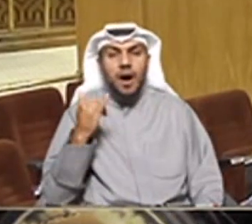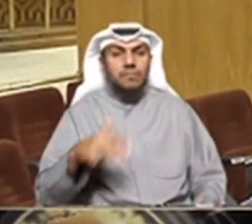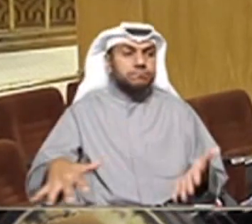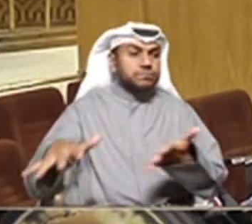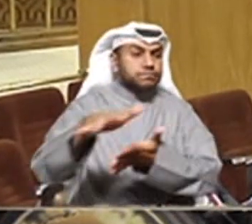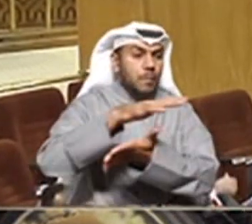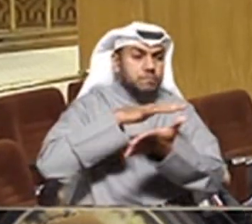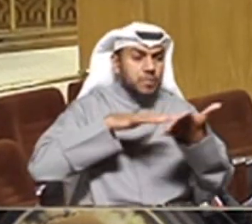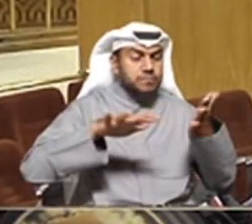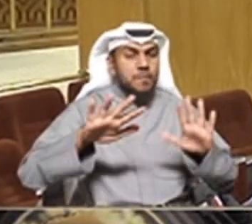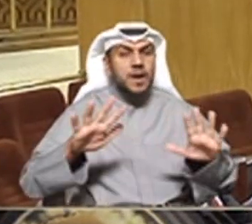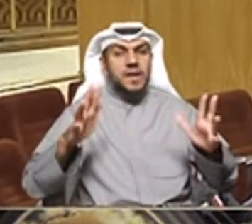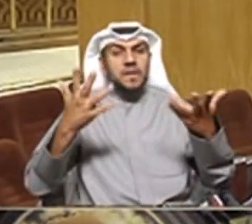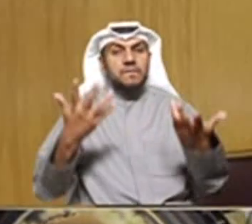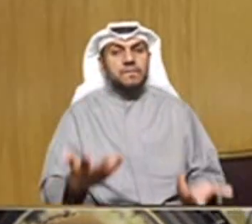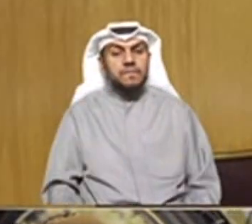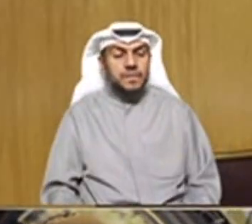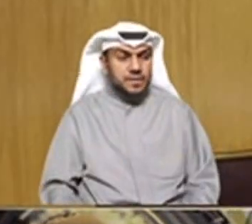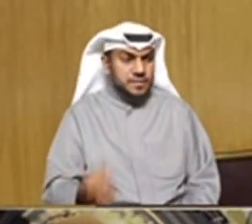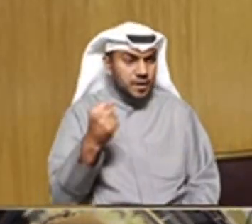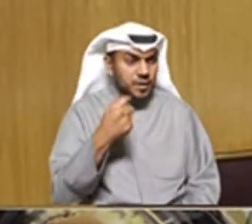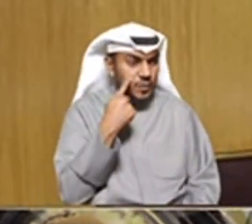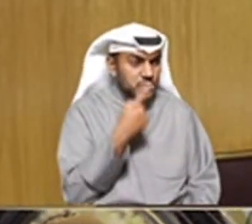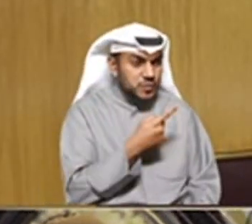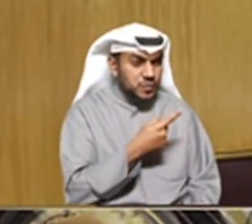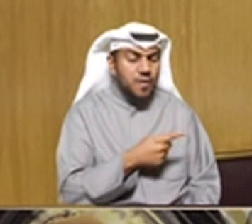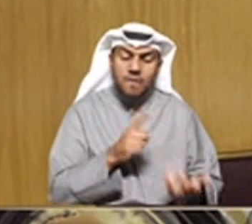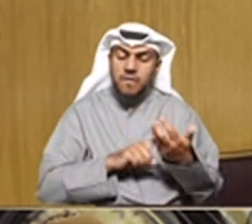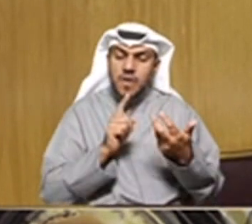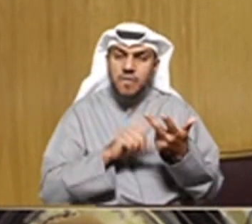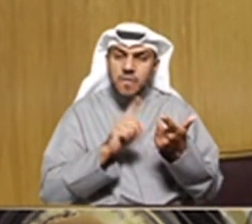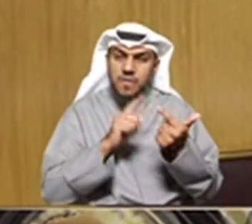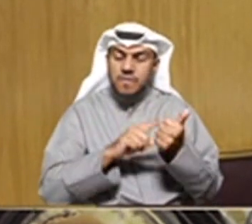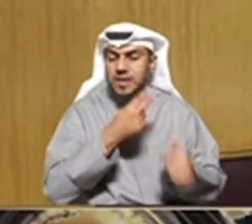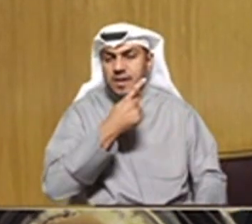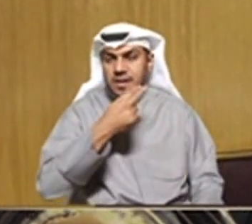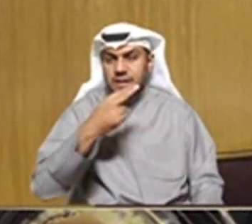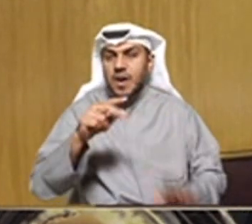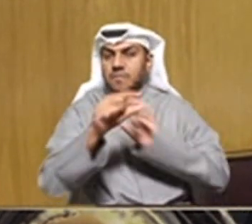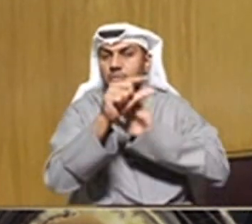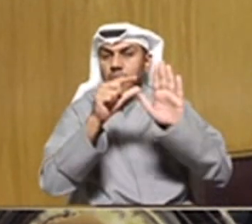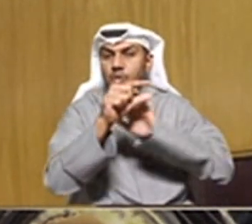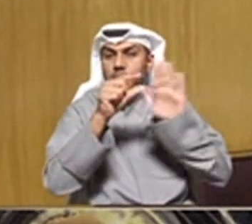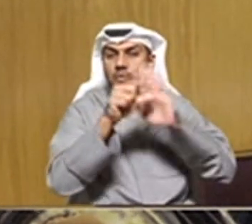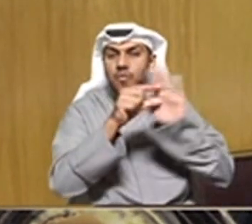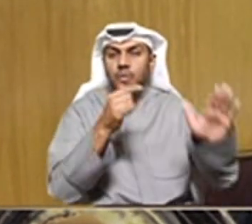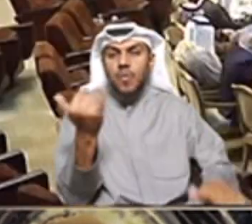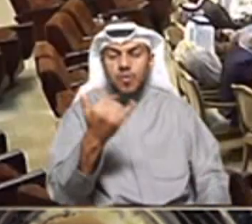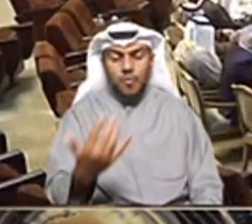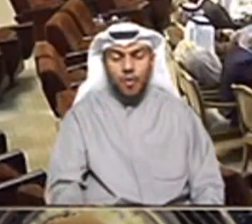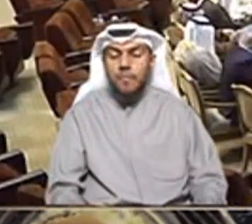العامة للبرلمان العربي. عدد من الموضوعات الهامة تمت مناقشتها هنا، في